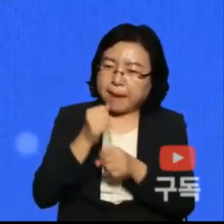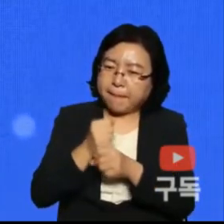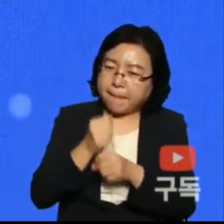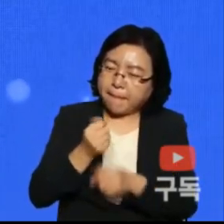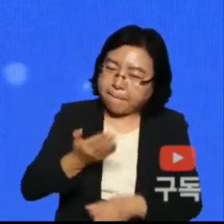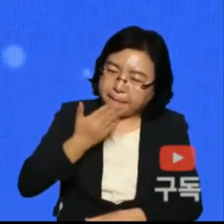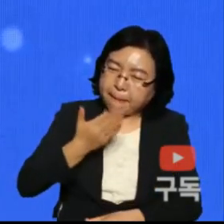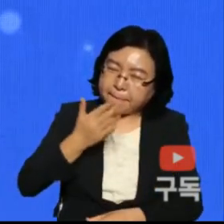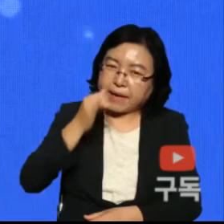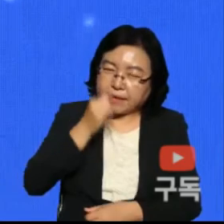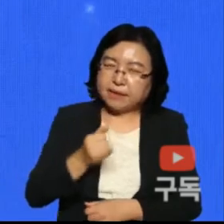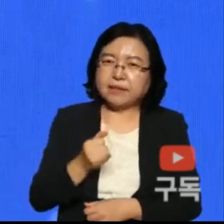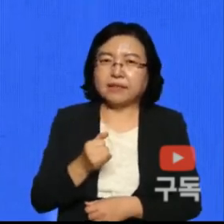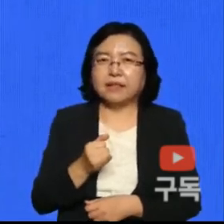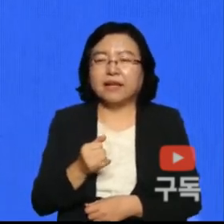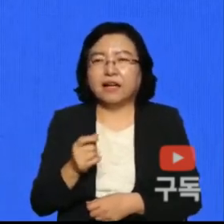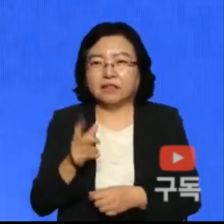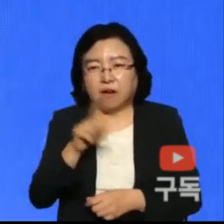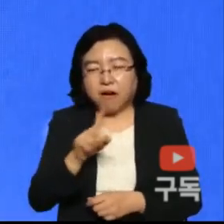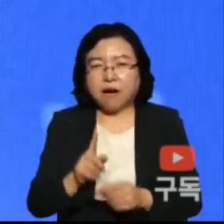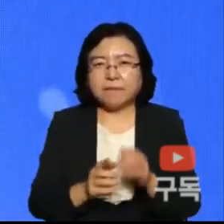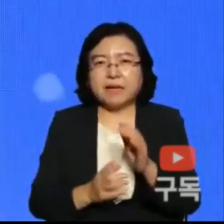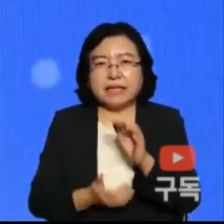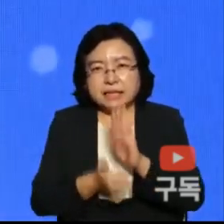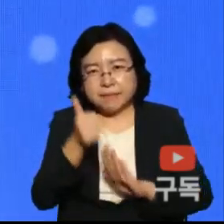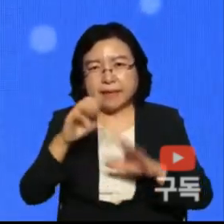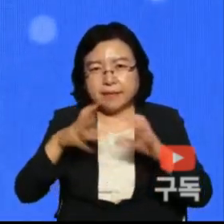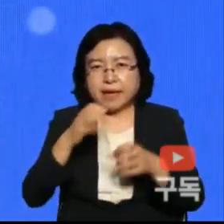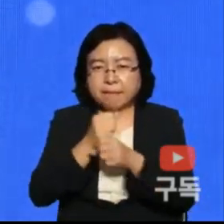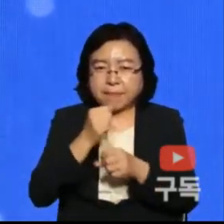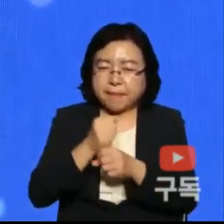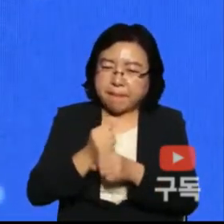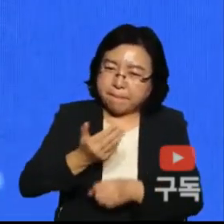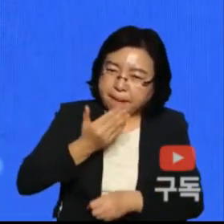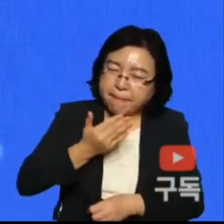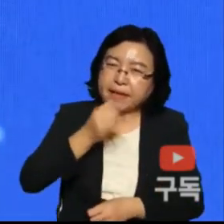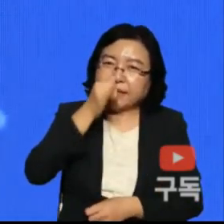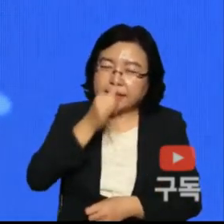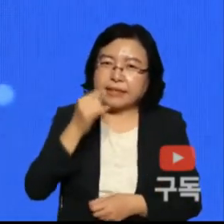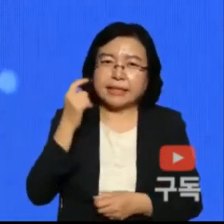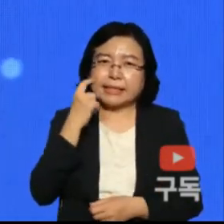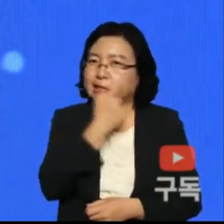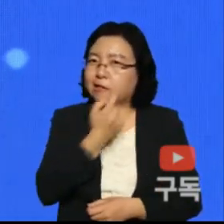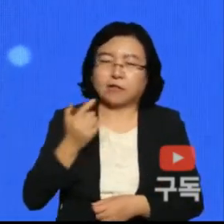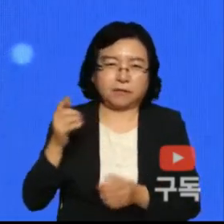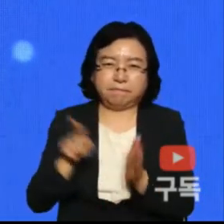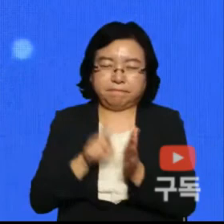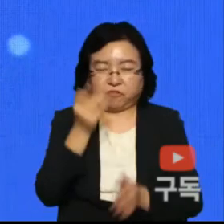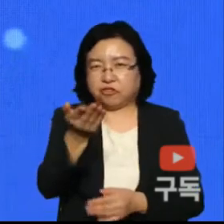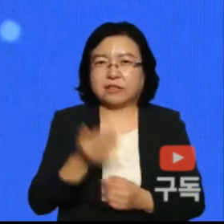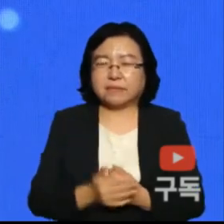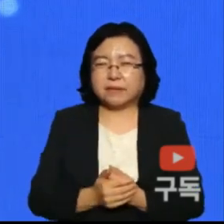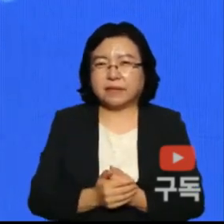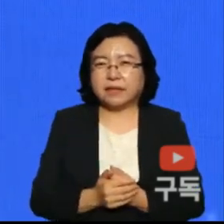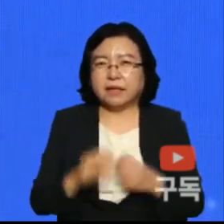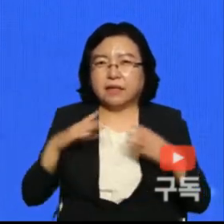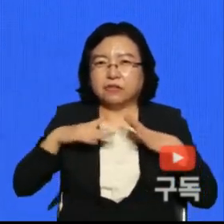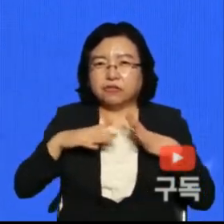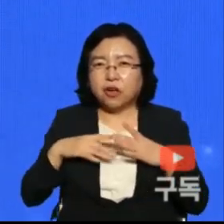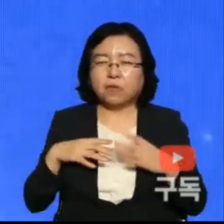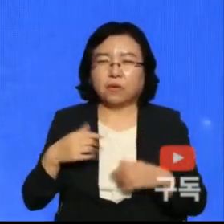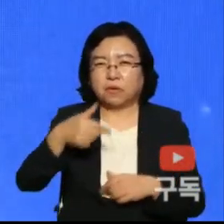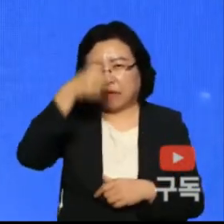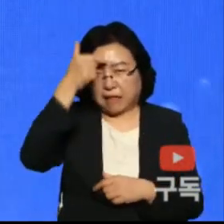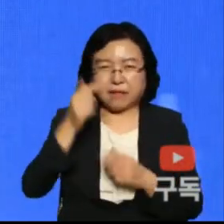얼마나 더 흠 희망 삼치는 나라 만들 수 있는지 증명해 보이겠습니다 두려움과 기득권 때문에